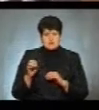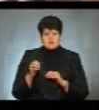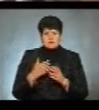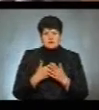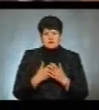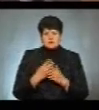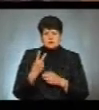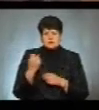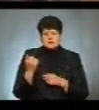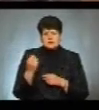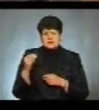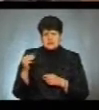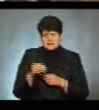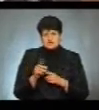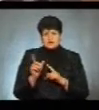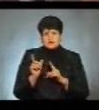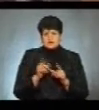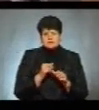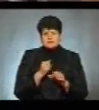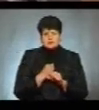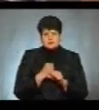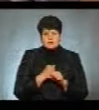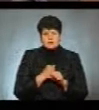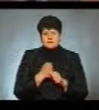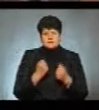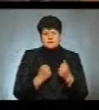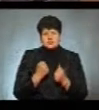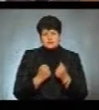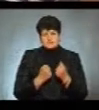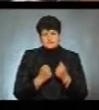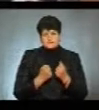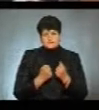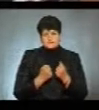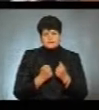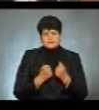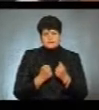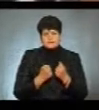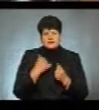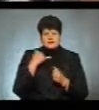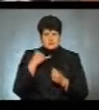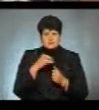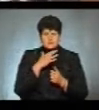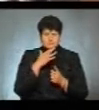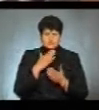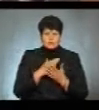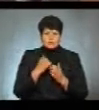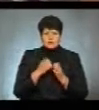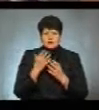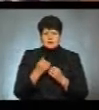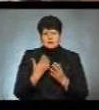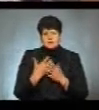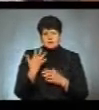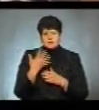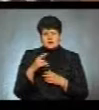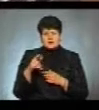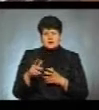Приблизно біля 2000 виїздів здійснила машина. Ну, викликів багато. Є кожного дня до 5 людей, і